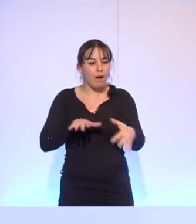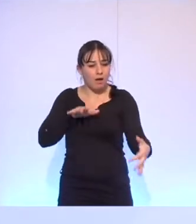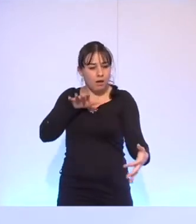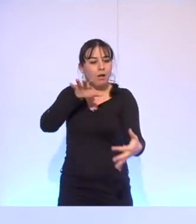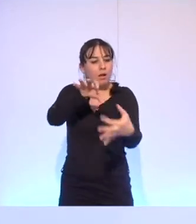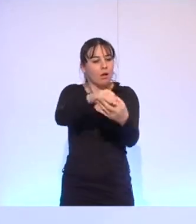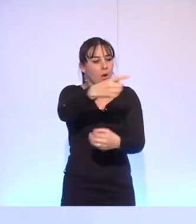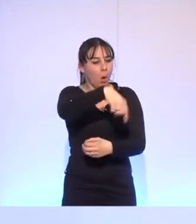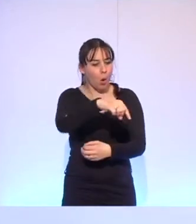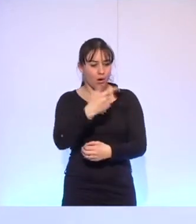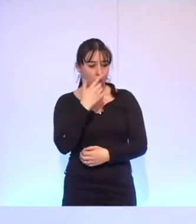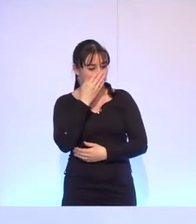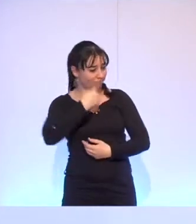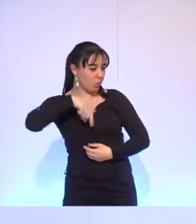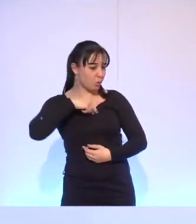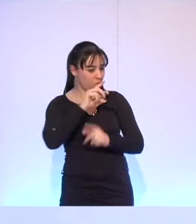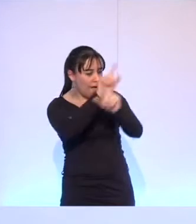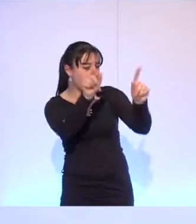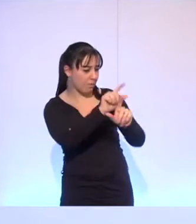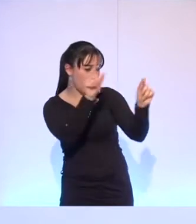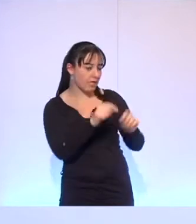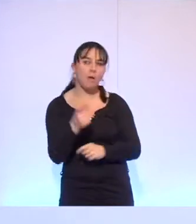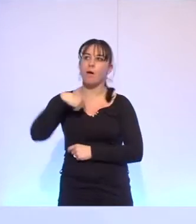sentent respectés et où ils ont envie de vivre.